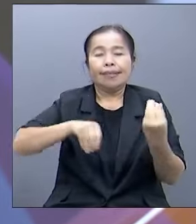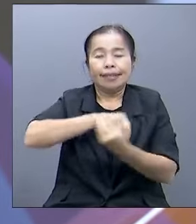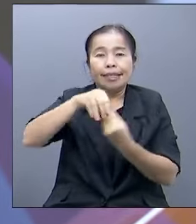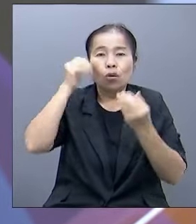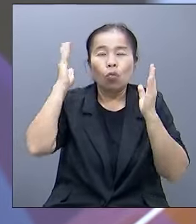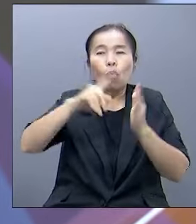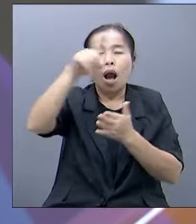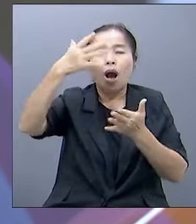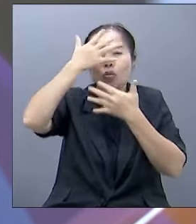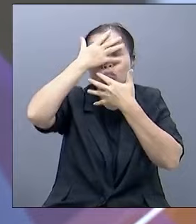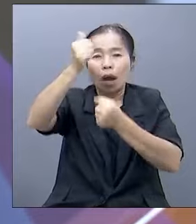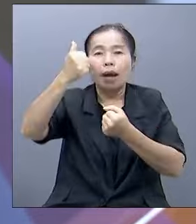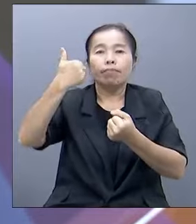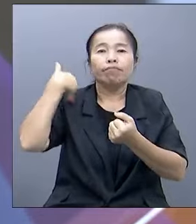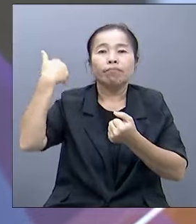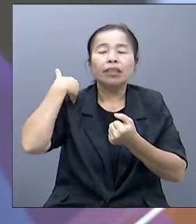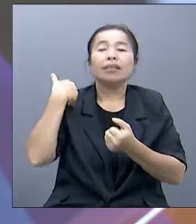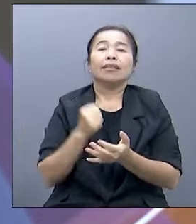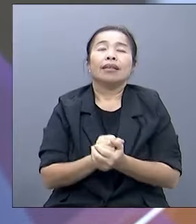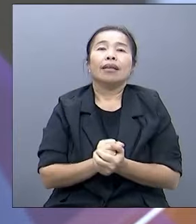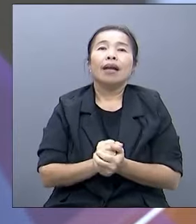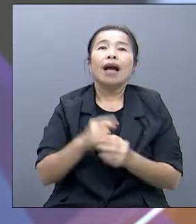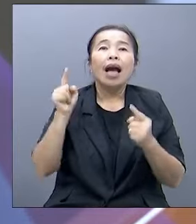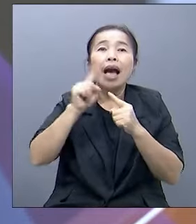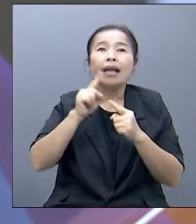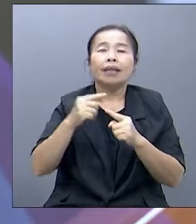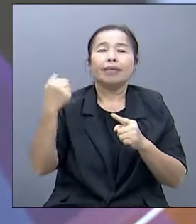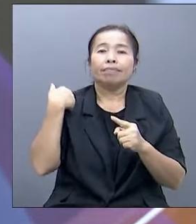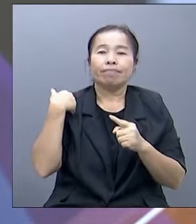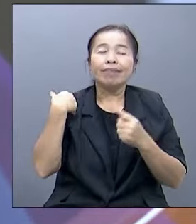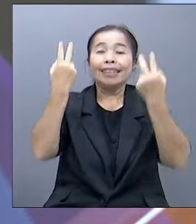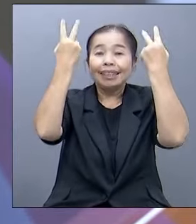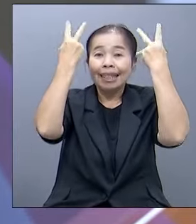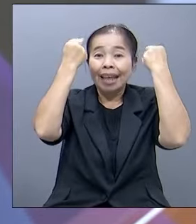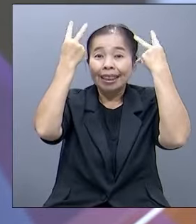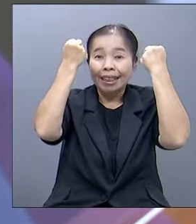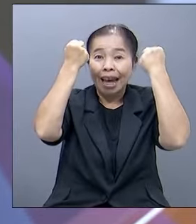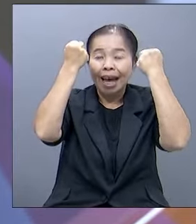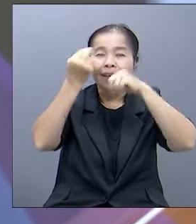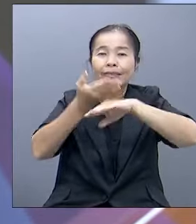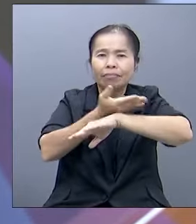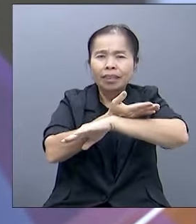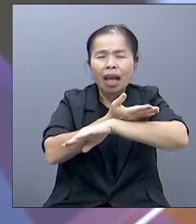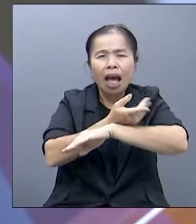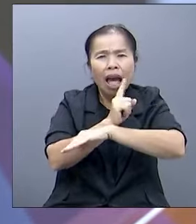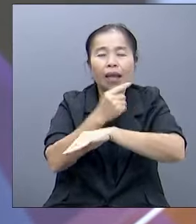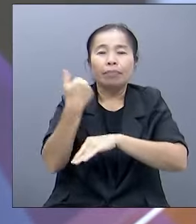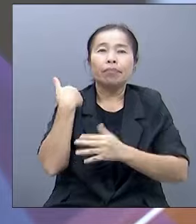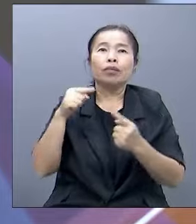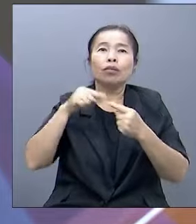ดมีคุณค่าทางอาหารสูงด้วยนั่นก็คือกระต่ายเนื้อค่ะจะพาไปดูฟาร์มกระต่ายเนื้อนะคะของคุณประเสริฐกองคูณ